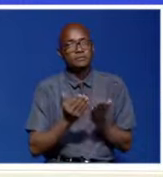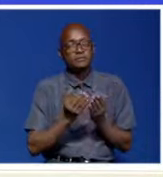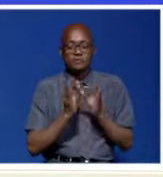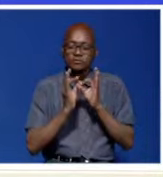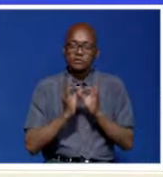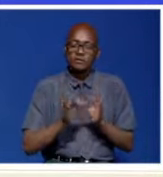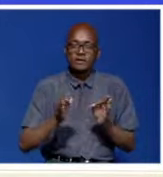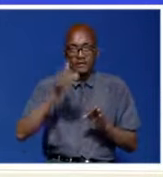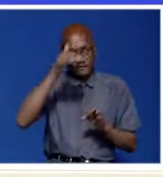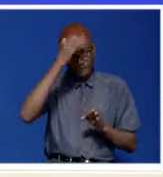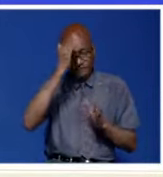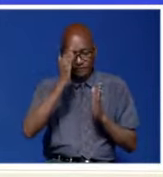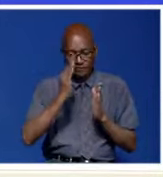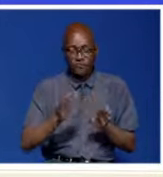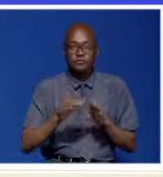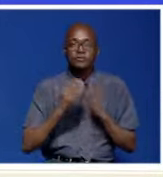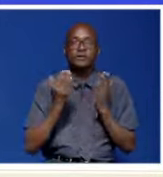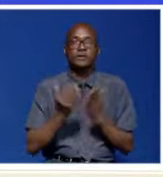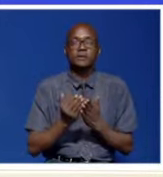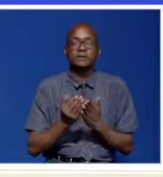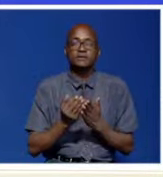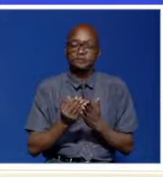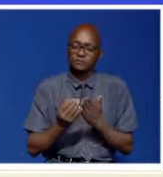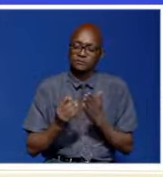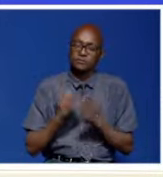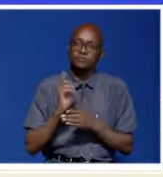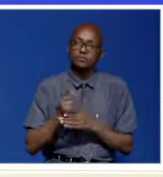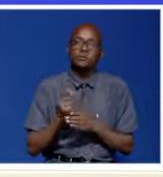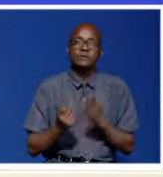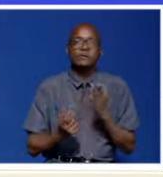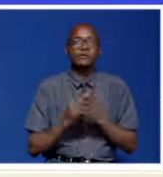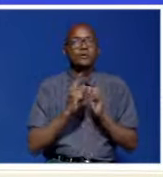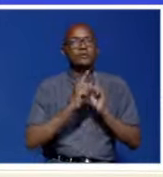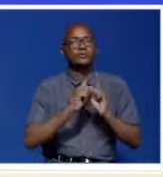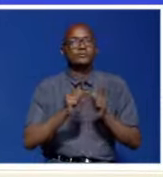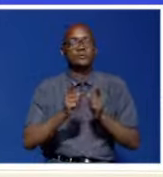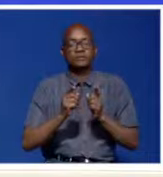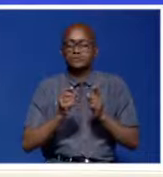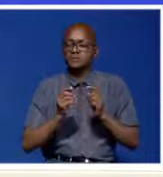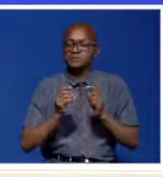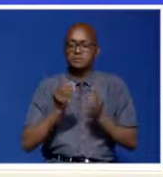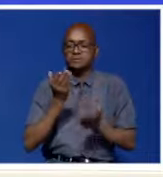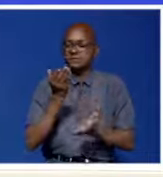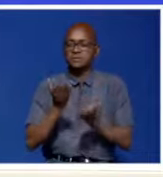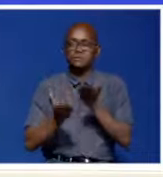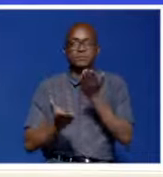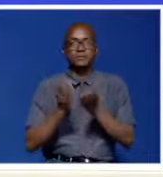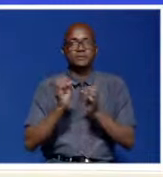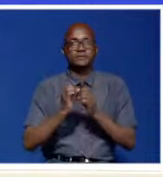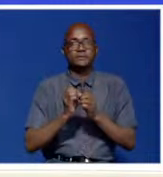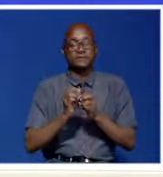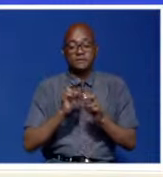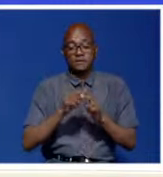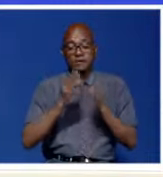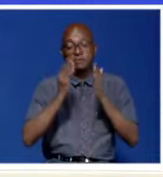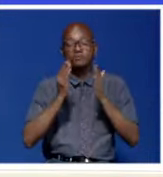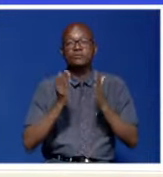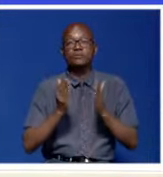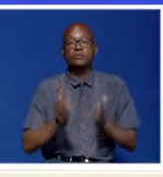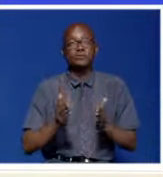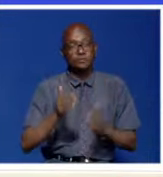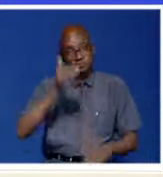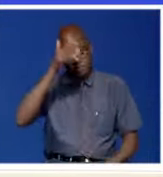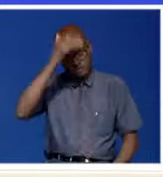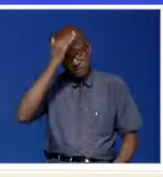vikuu duniani, na ndio maana kimekuwa na matokeo tofauti yasiyokuwa na uwiano. Makamu mkuu wa chuo hicho anayeshughulikia